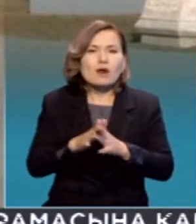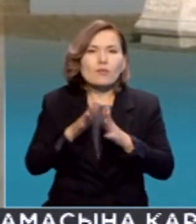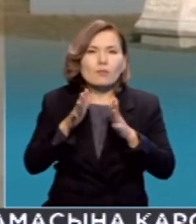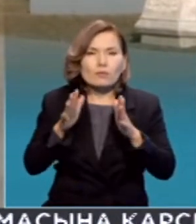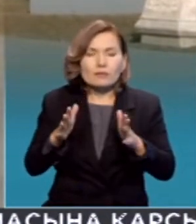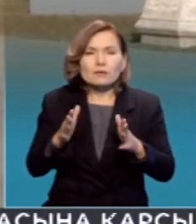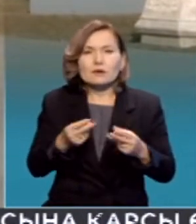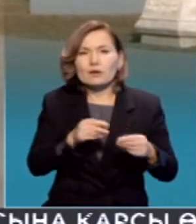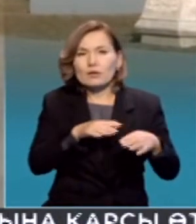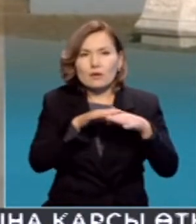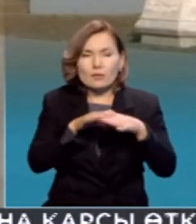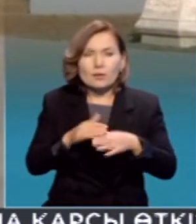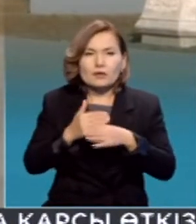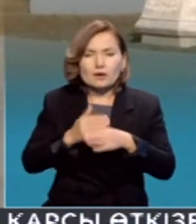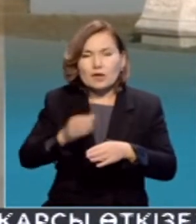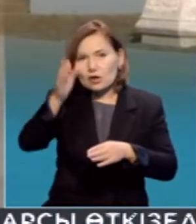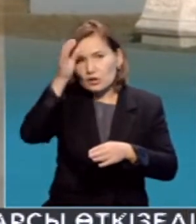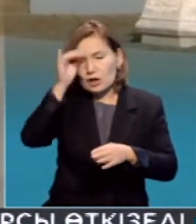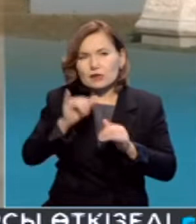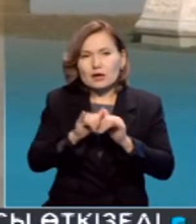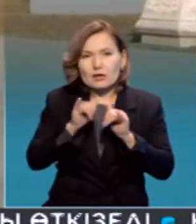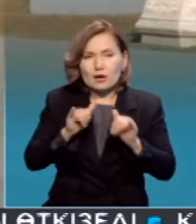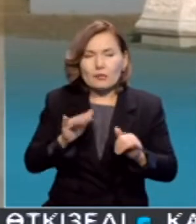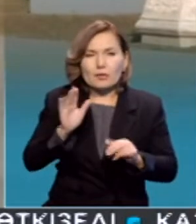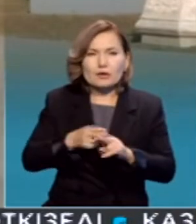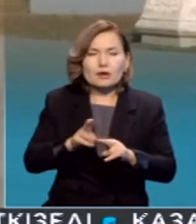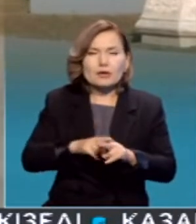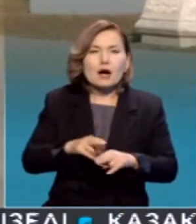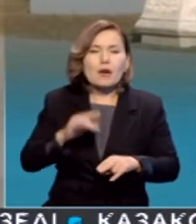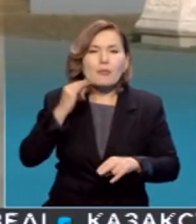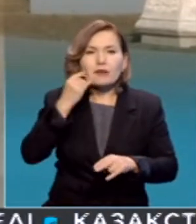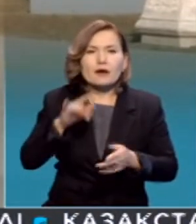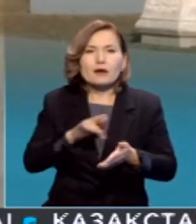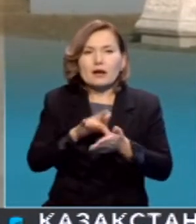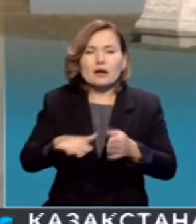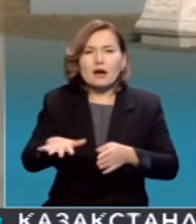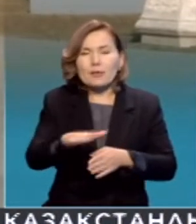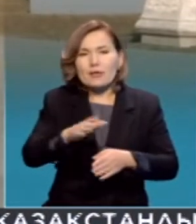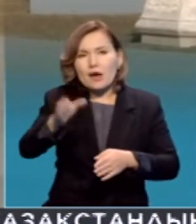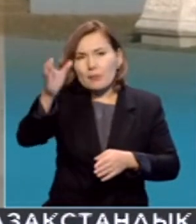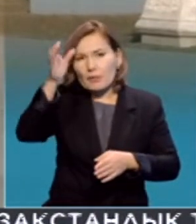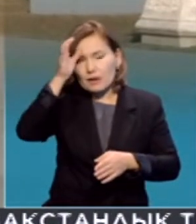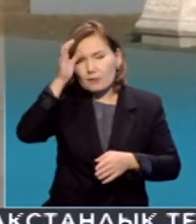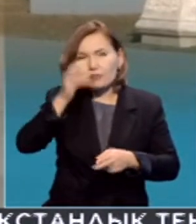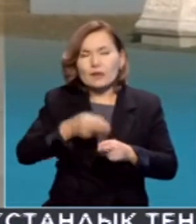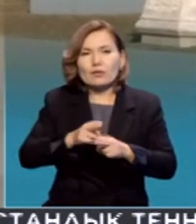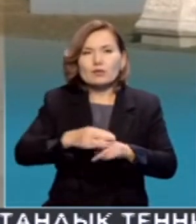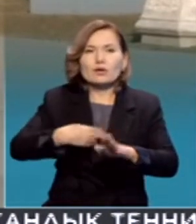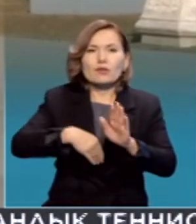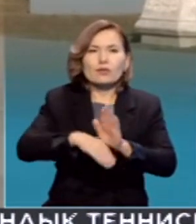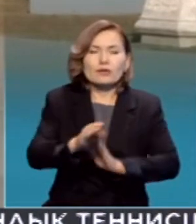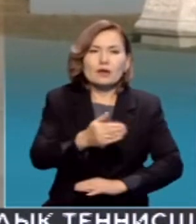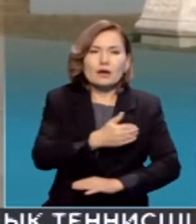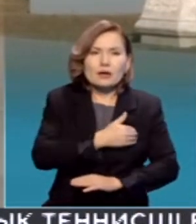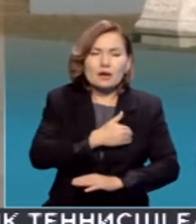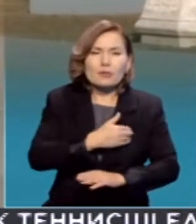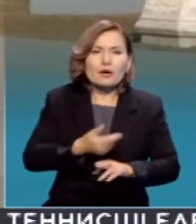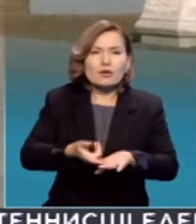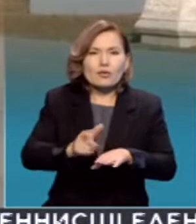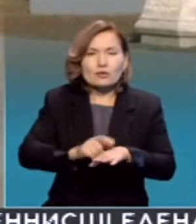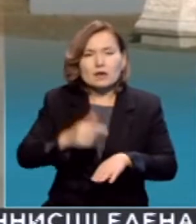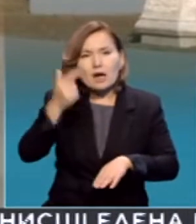сол сабақтастық бүгінде біздің өңірде жаңағы білімнің алдыңғы қатарда екендігін. Сосын кейін білекті бірді